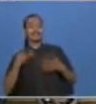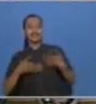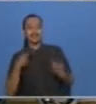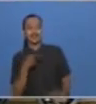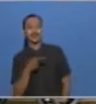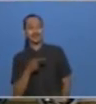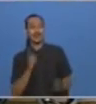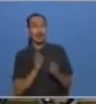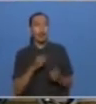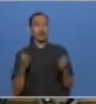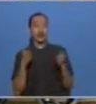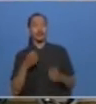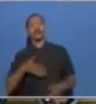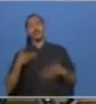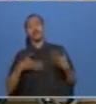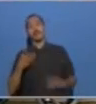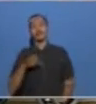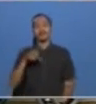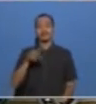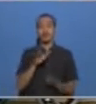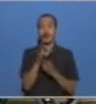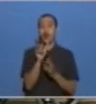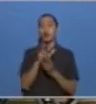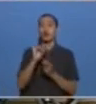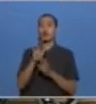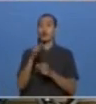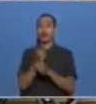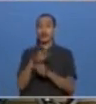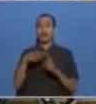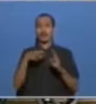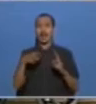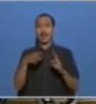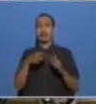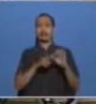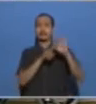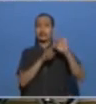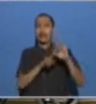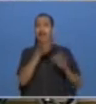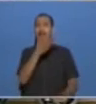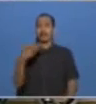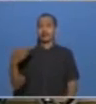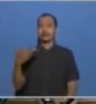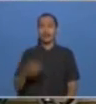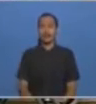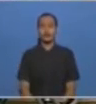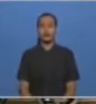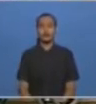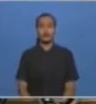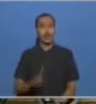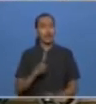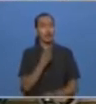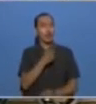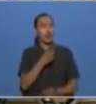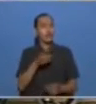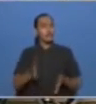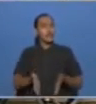seperti ini nih ya. Baik, Bu Nuning di sini adalah dari CIKAL Indonesia. CIKAL Indonesia ini awal mulanya berdirinya